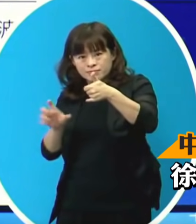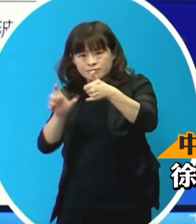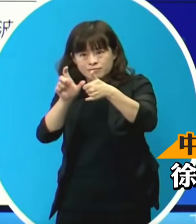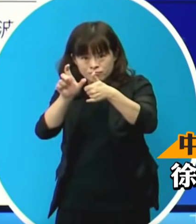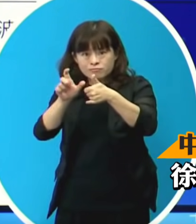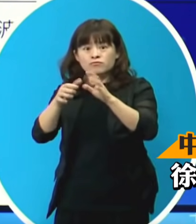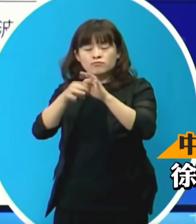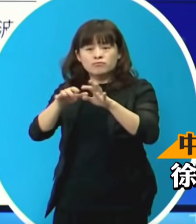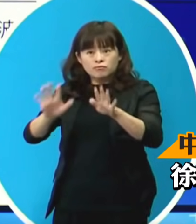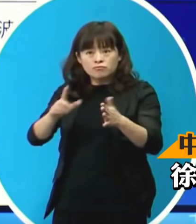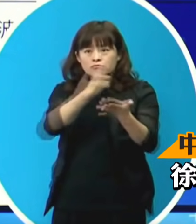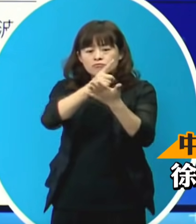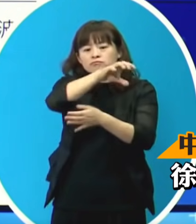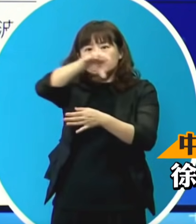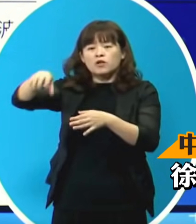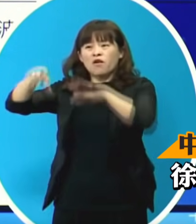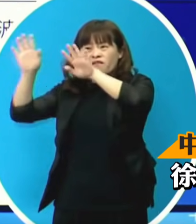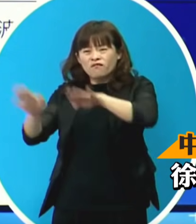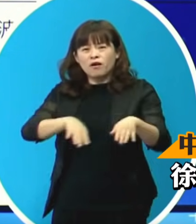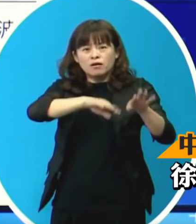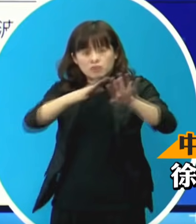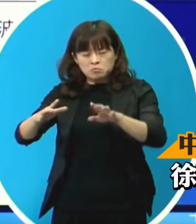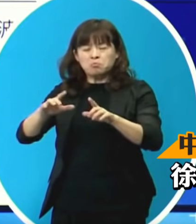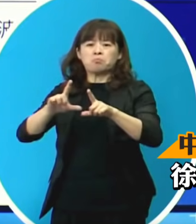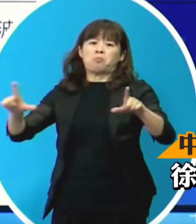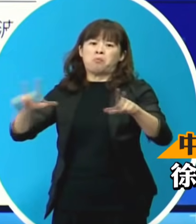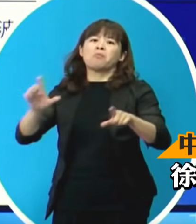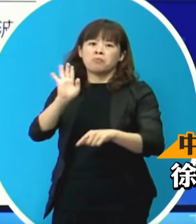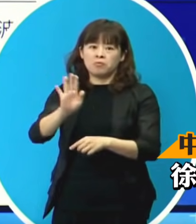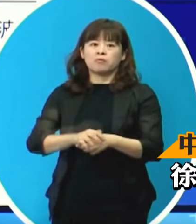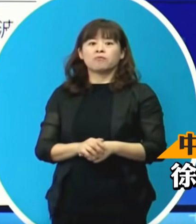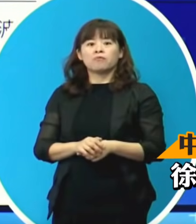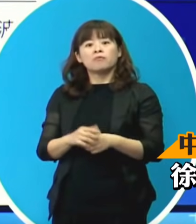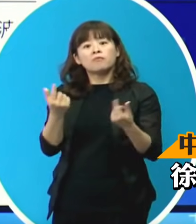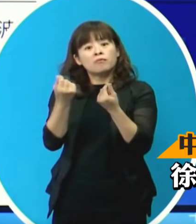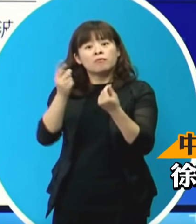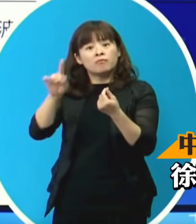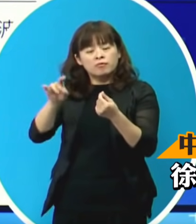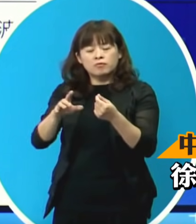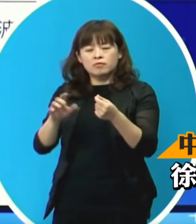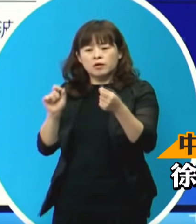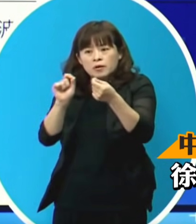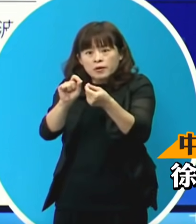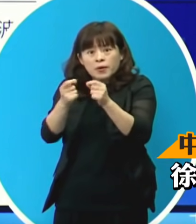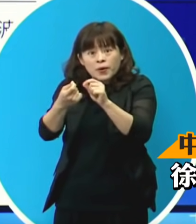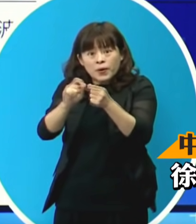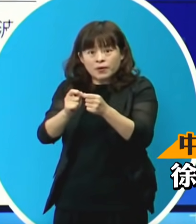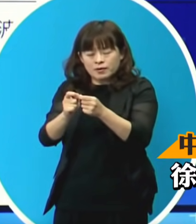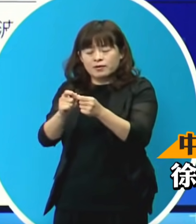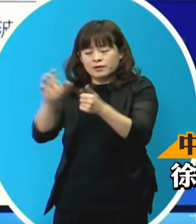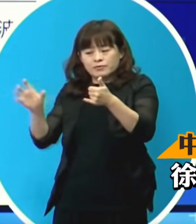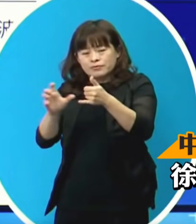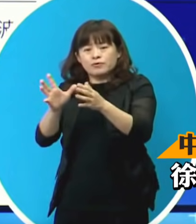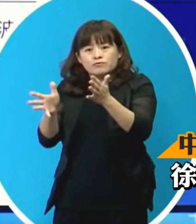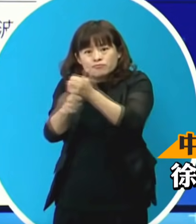戒备。今天的话，各地的风浪其实都是比较大的，那特别是比较接近台风中心